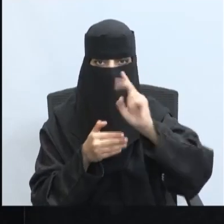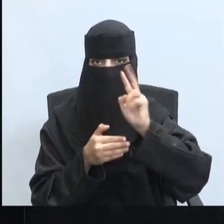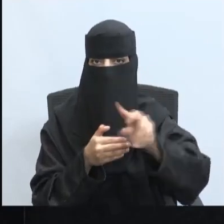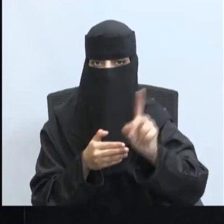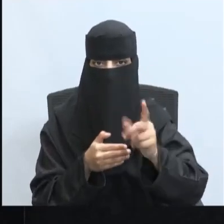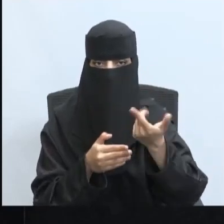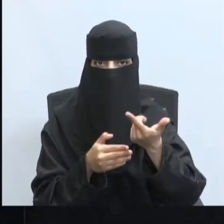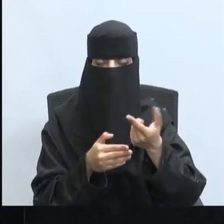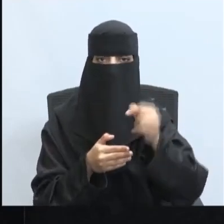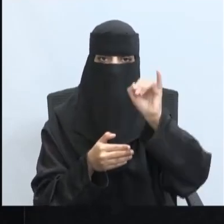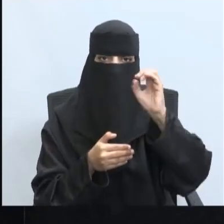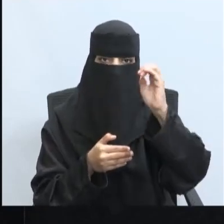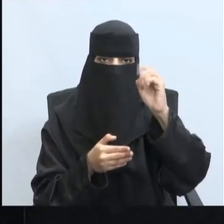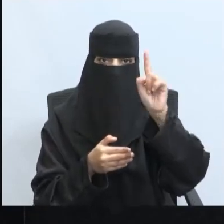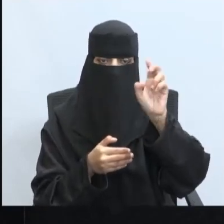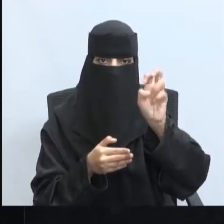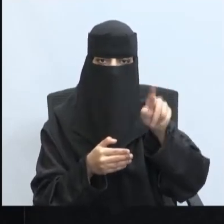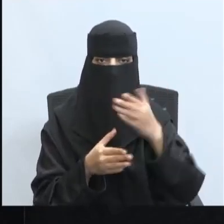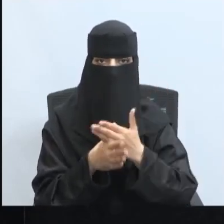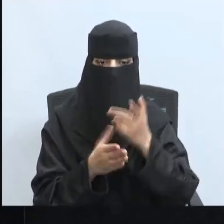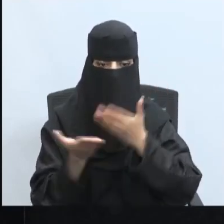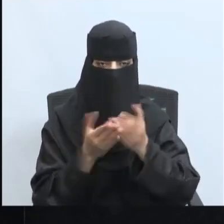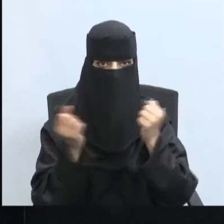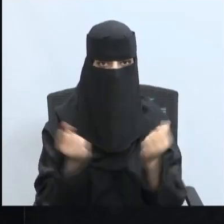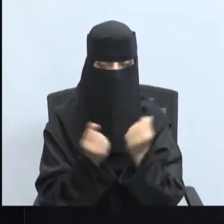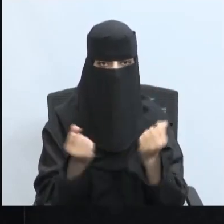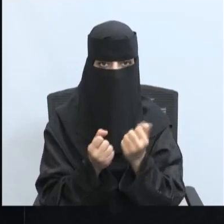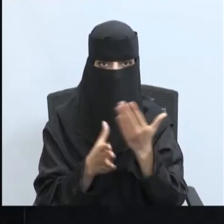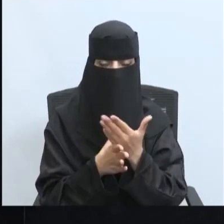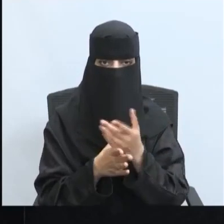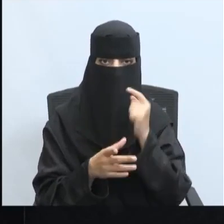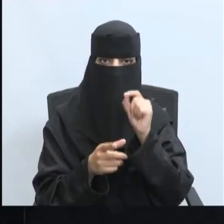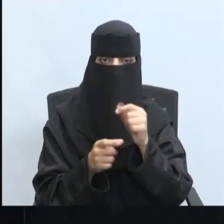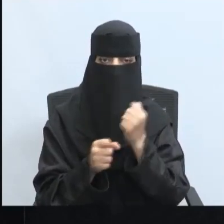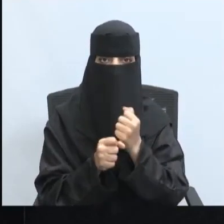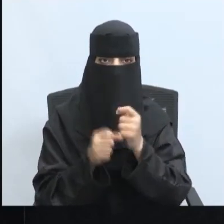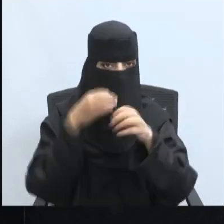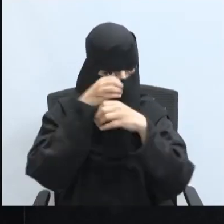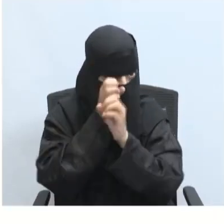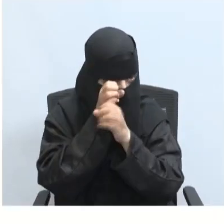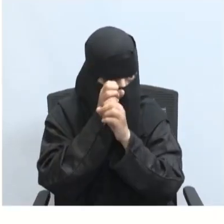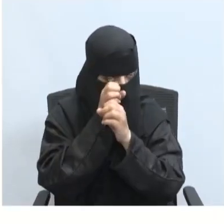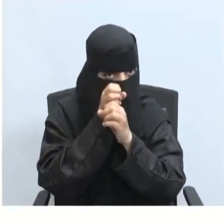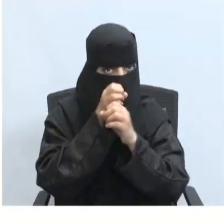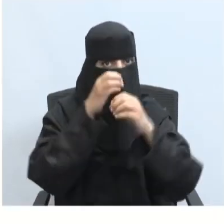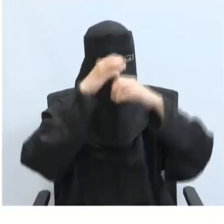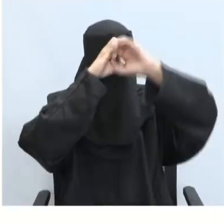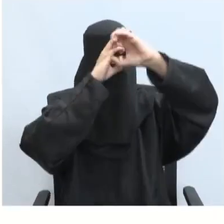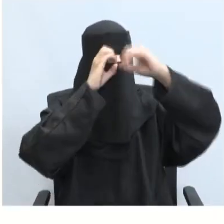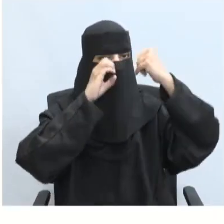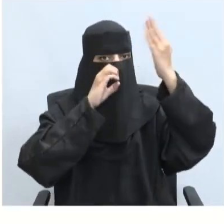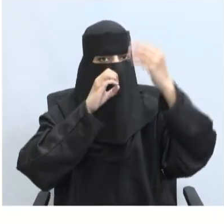عدسات محدبه ايضا تناولنا تطبيقات العدسات كانت لدينا المنظار الفلكي